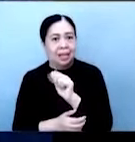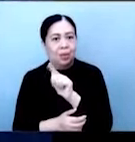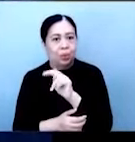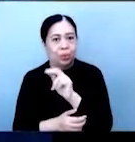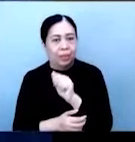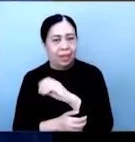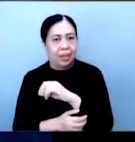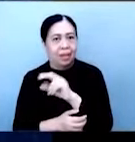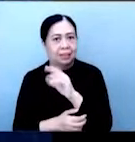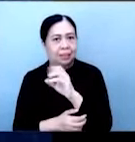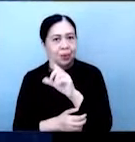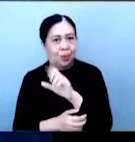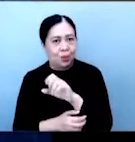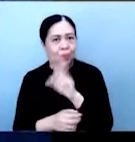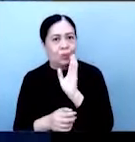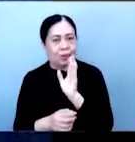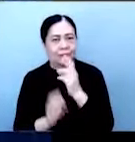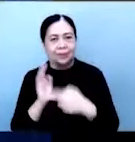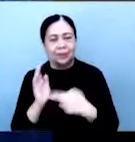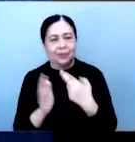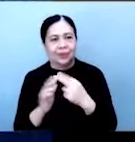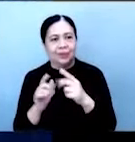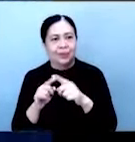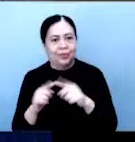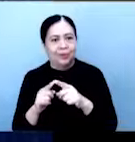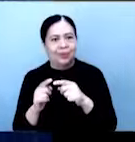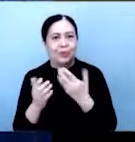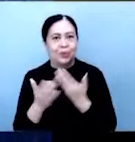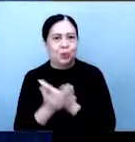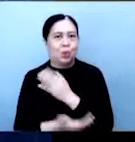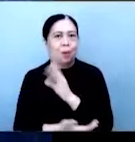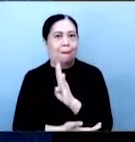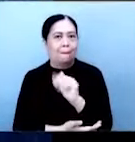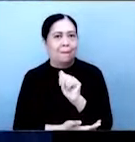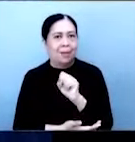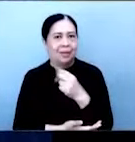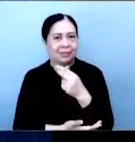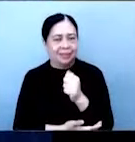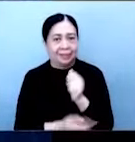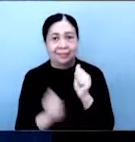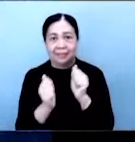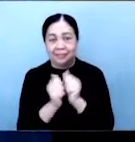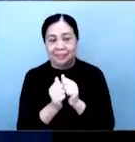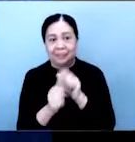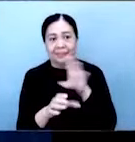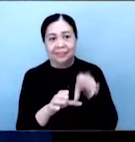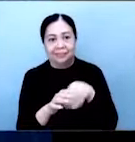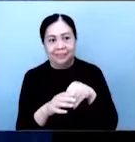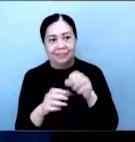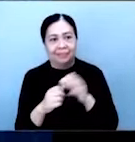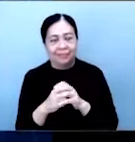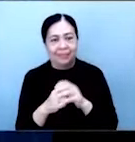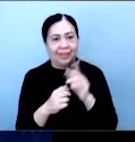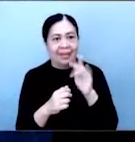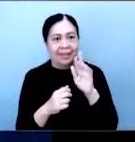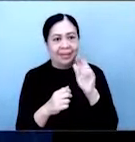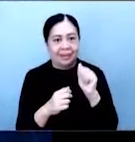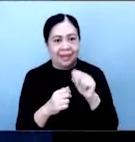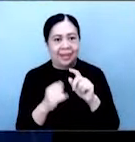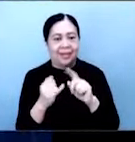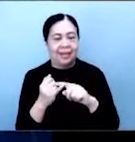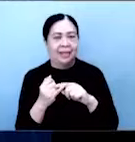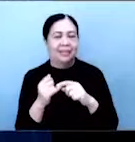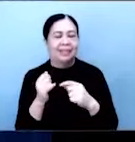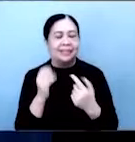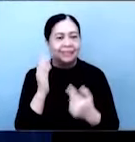Nicole Umilio naman ang gaganap na new Basha. Kasama rin sa cast reveal sina Kiara Takahashi, Sheena